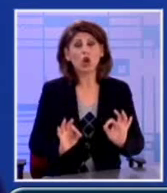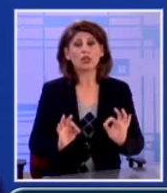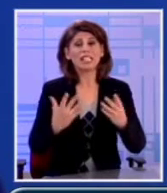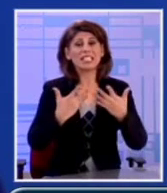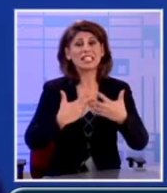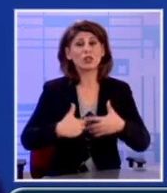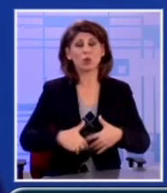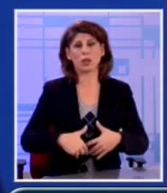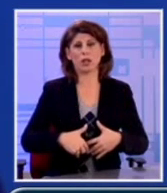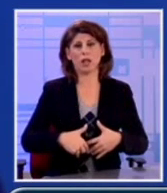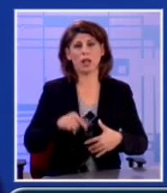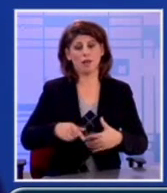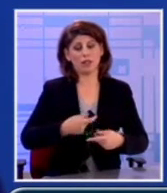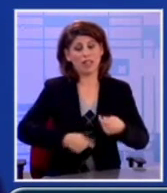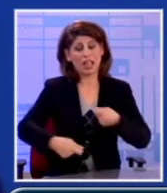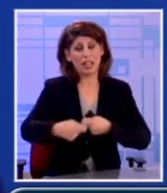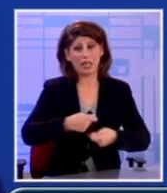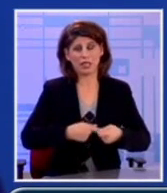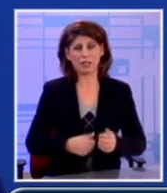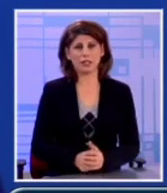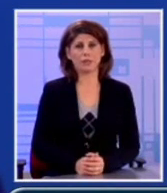αυτής της διαχείρισης.